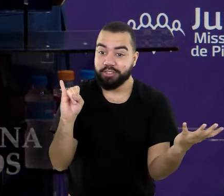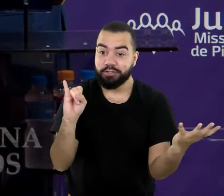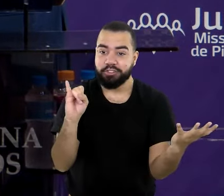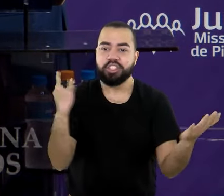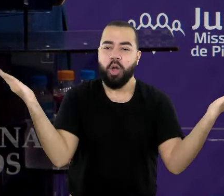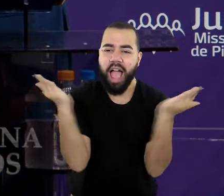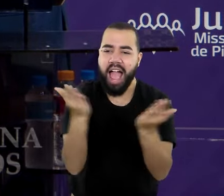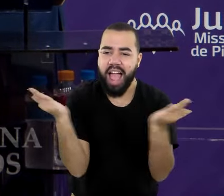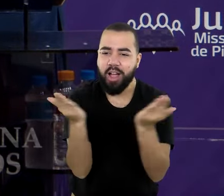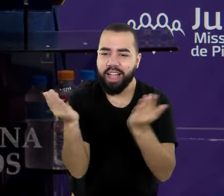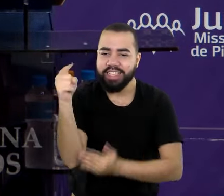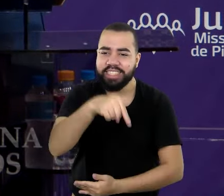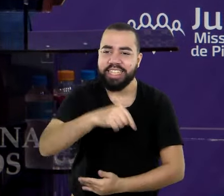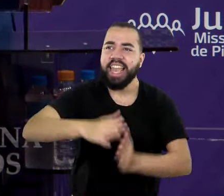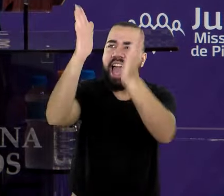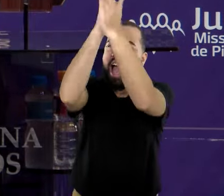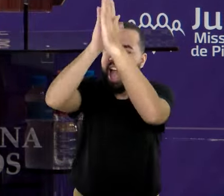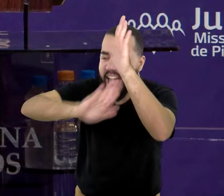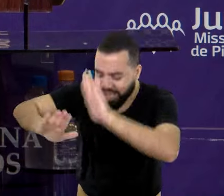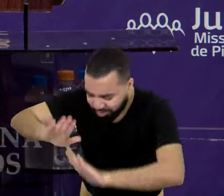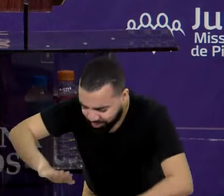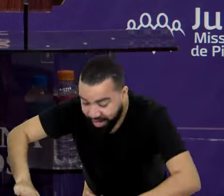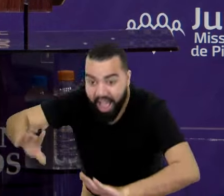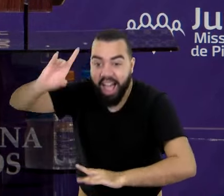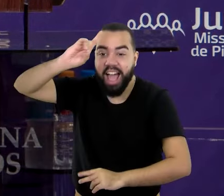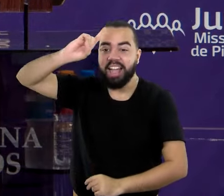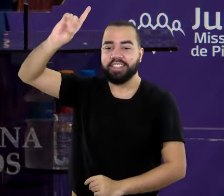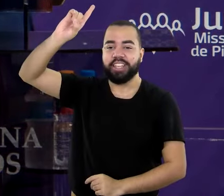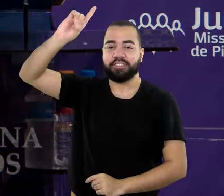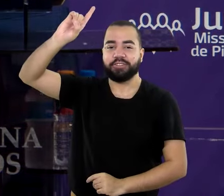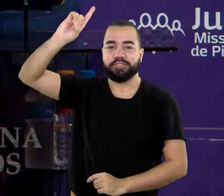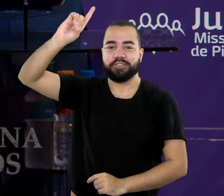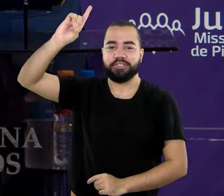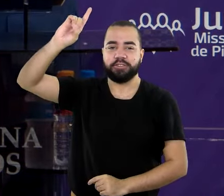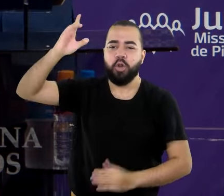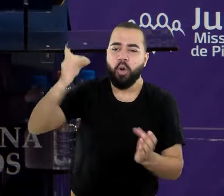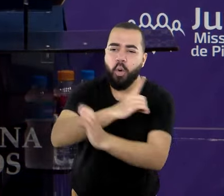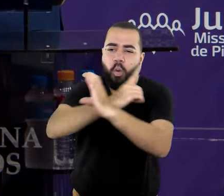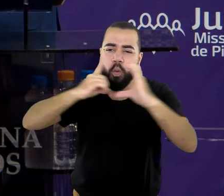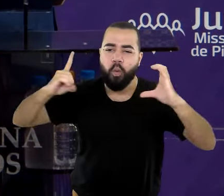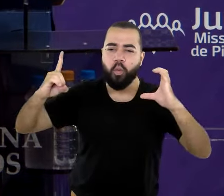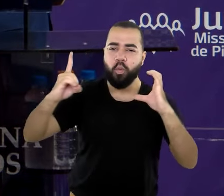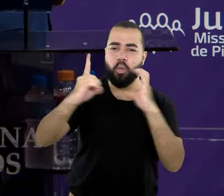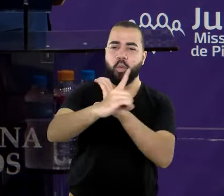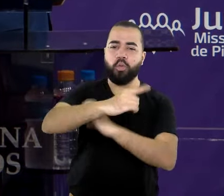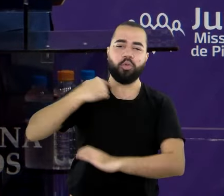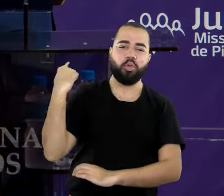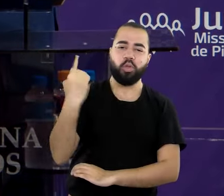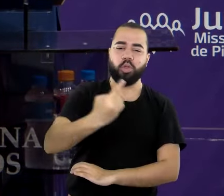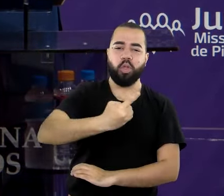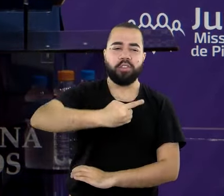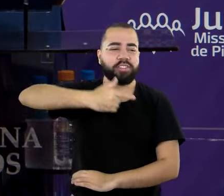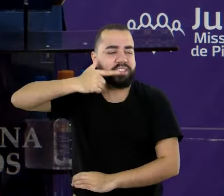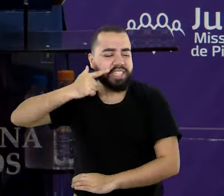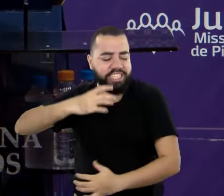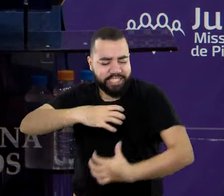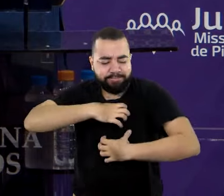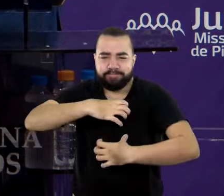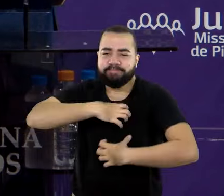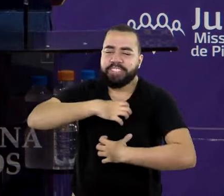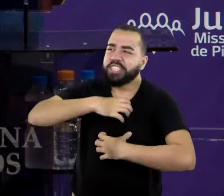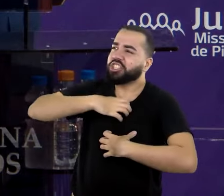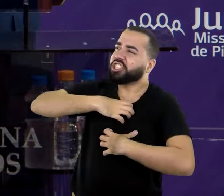para adorar a Deus. 하나님을 만나는 예배가 되는 줄로 믿습니다. Que seja culto onde nós possamos encontrar intimamente com